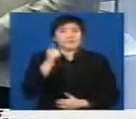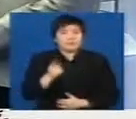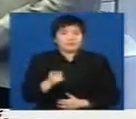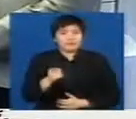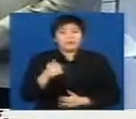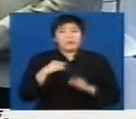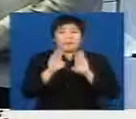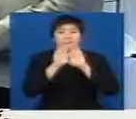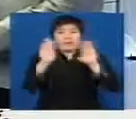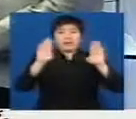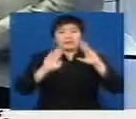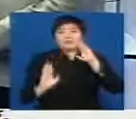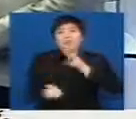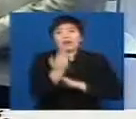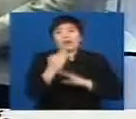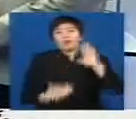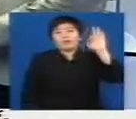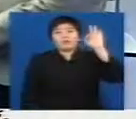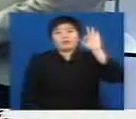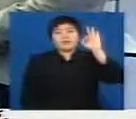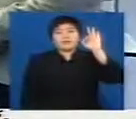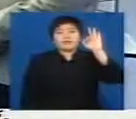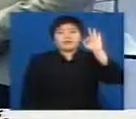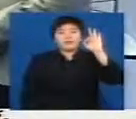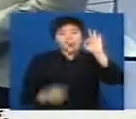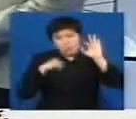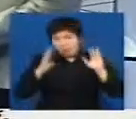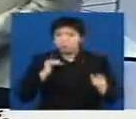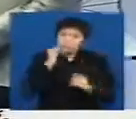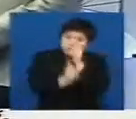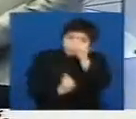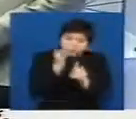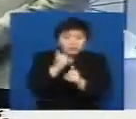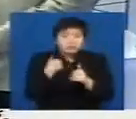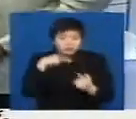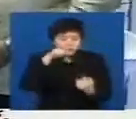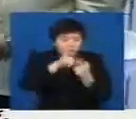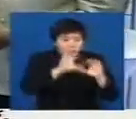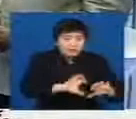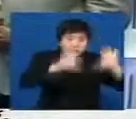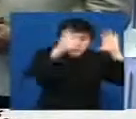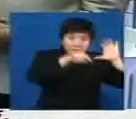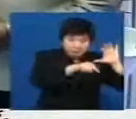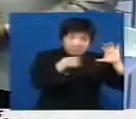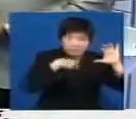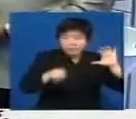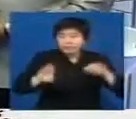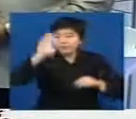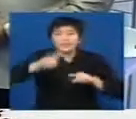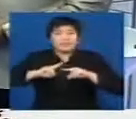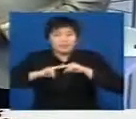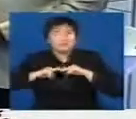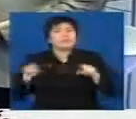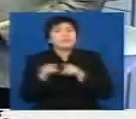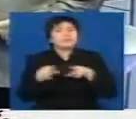เห็นว่างานเปิด9โมงสักพักก็จะเริ่มมีคนมาแล้วเพราะว่านอกเหนือจากงานของรัฐก็จะมีของภาคเอกชนมากมาย คือ ในป